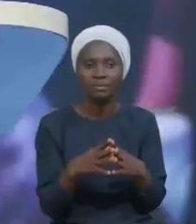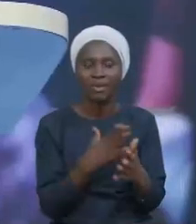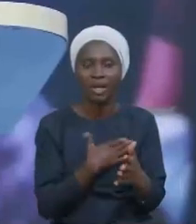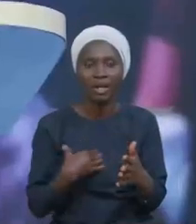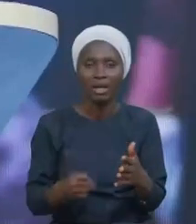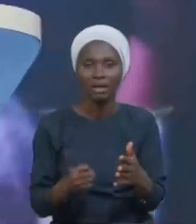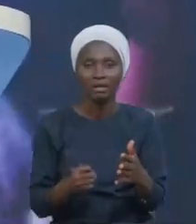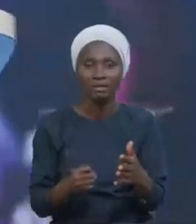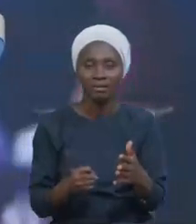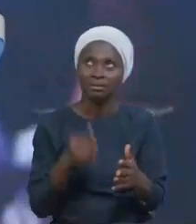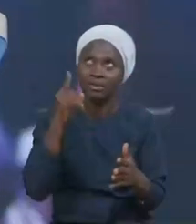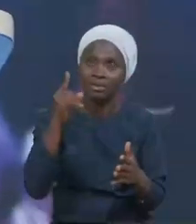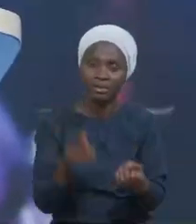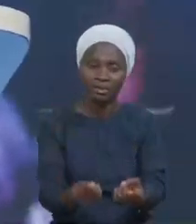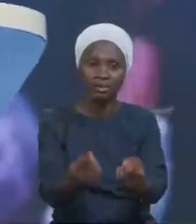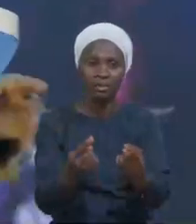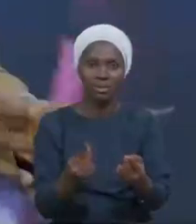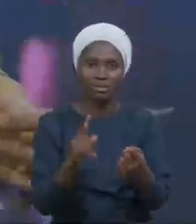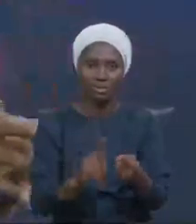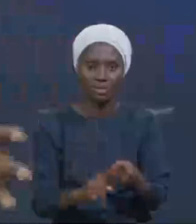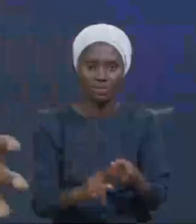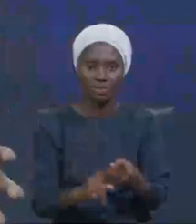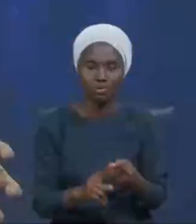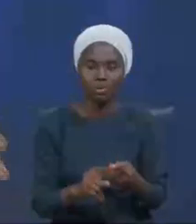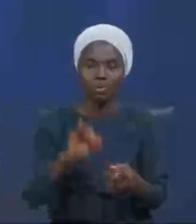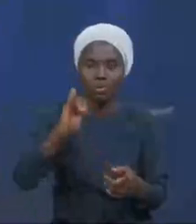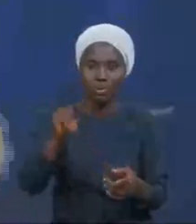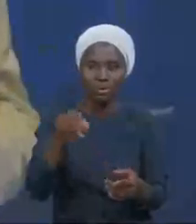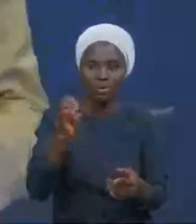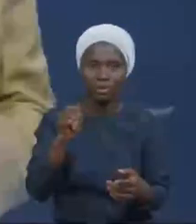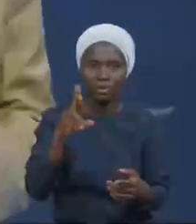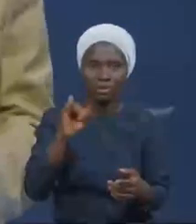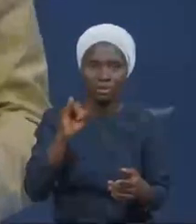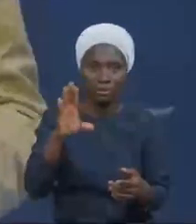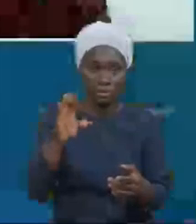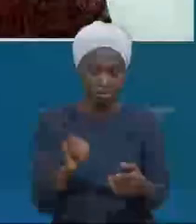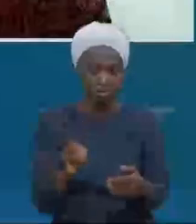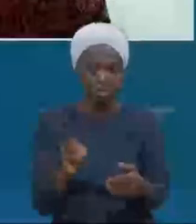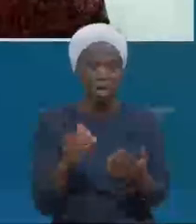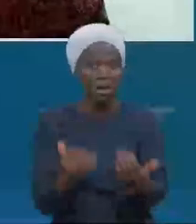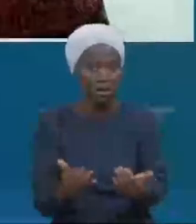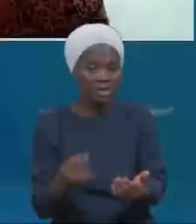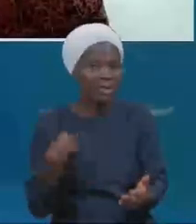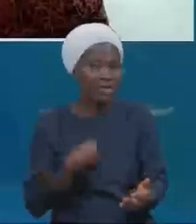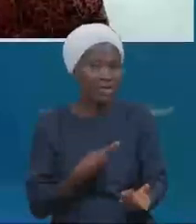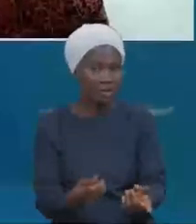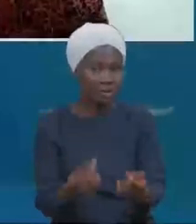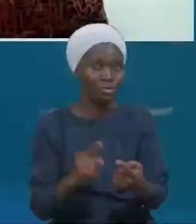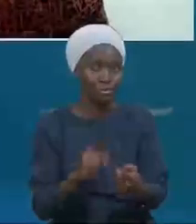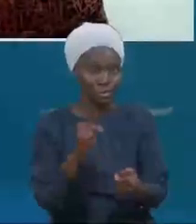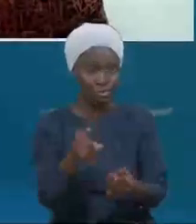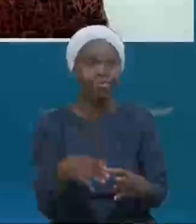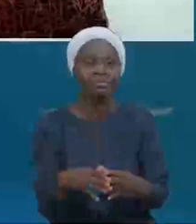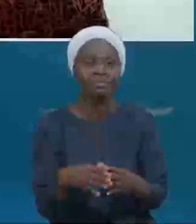Jéricho. Maintenant, nous sommes venus à toi, n'importe où tu te trouves. Christ vient vers